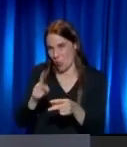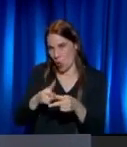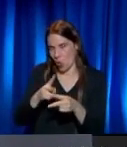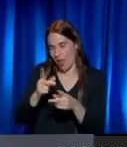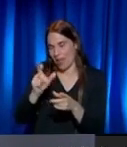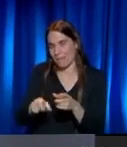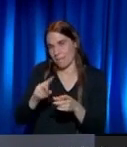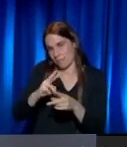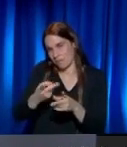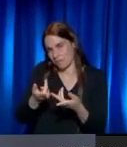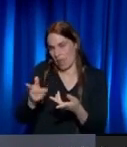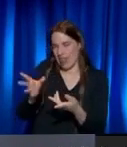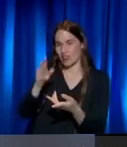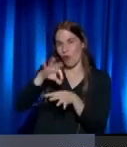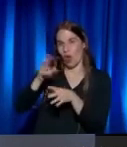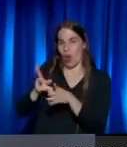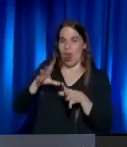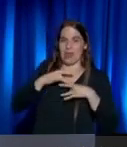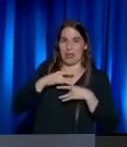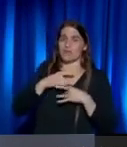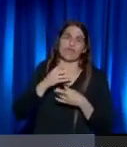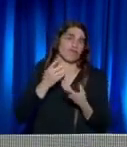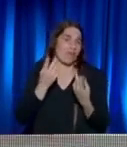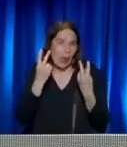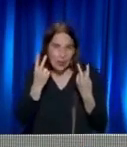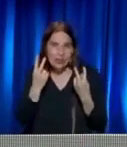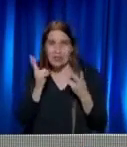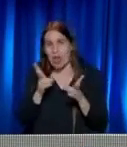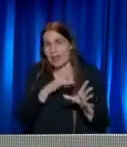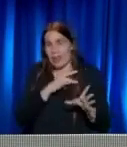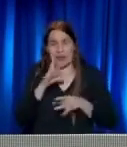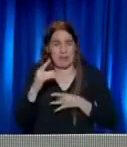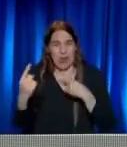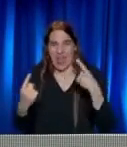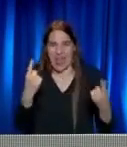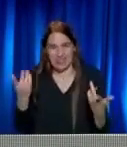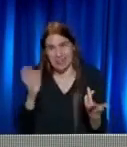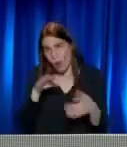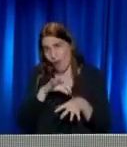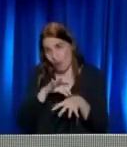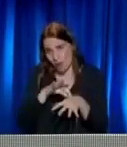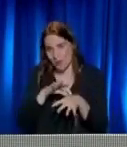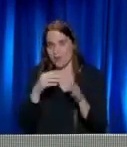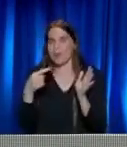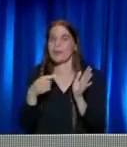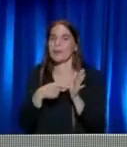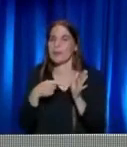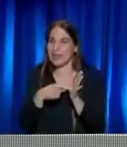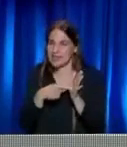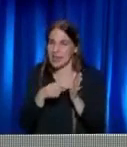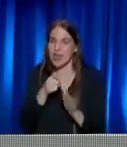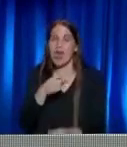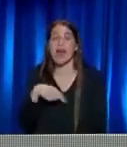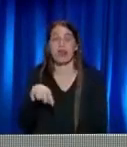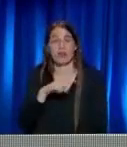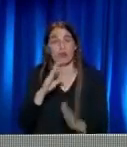אז... באופן עקרוני, אנחנו יכולים לדבק מכל אדם חולה, גם אם זה הרופא. לכן נעשו כמה דברים. א', אנחנו